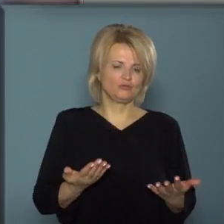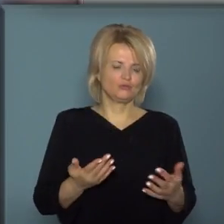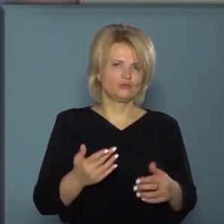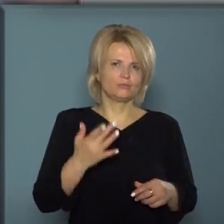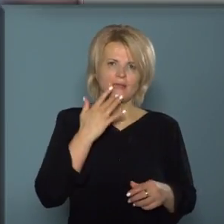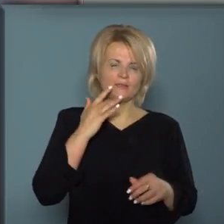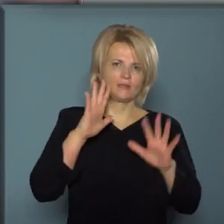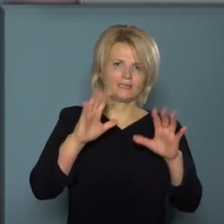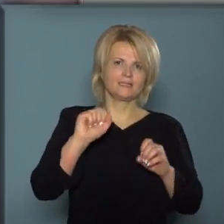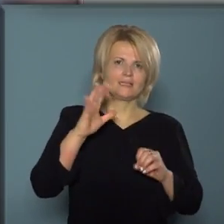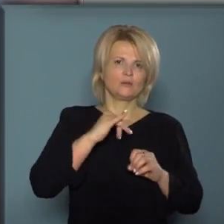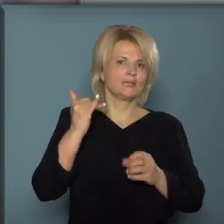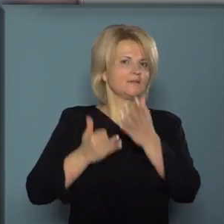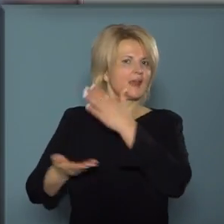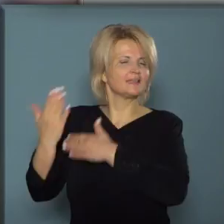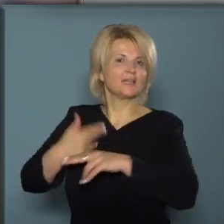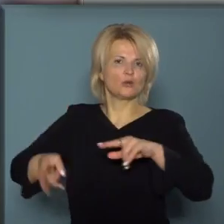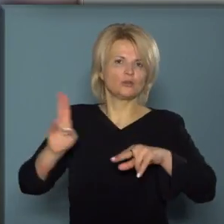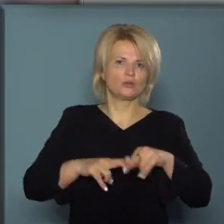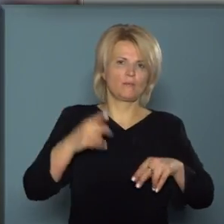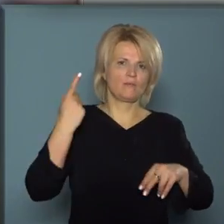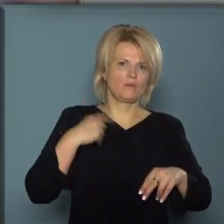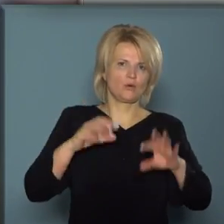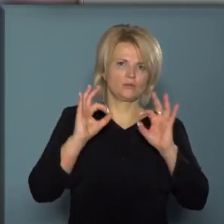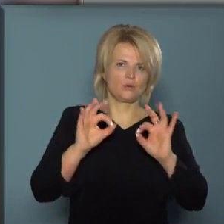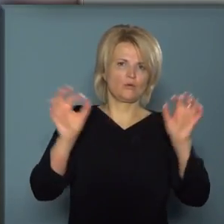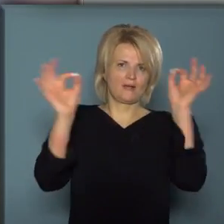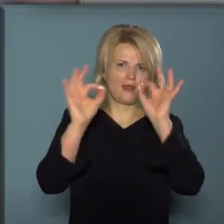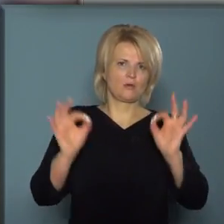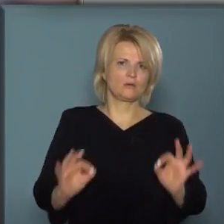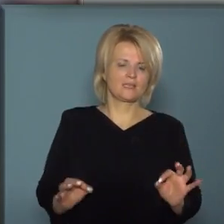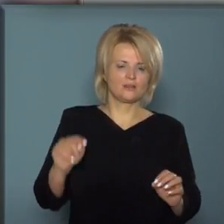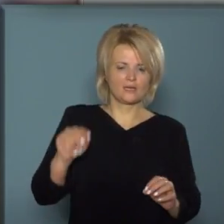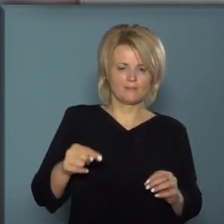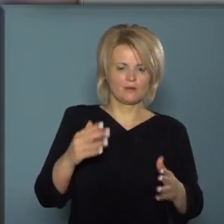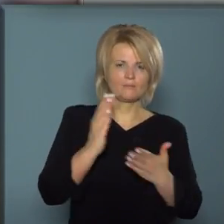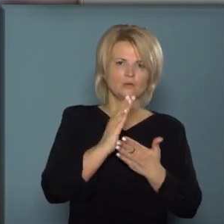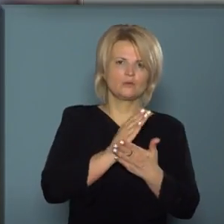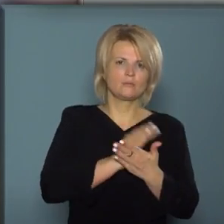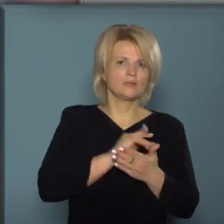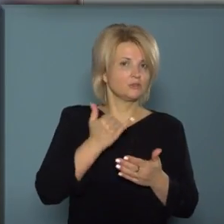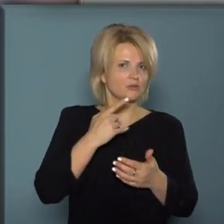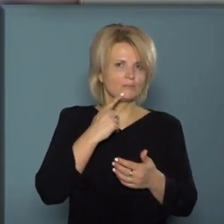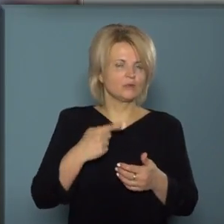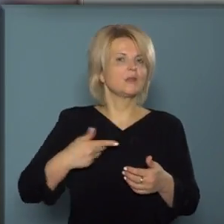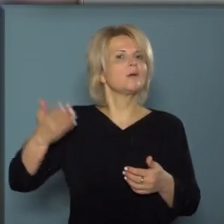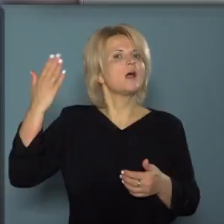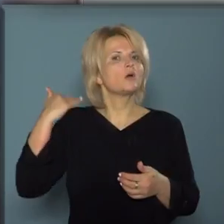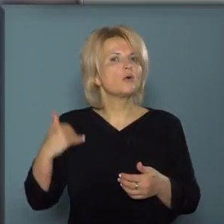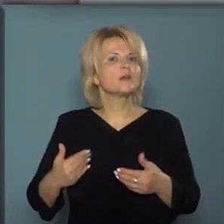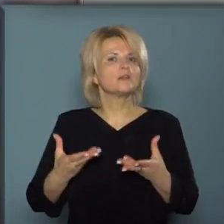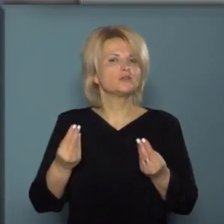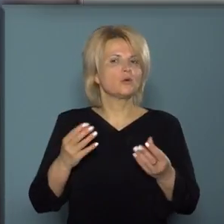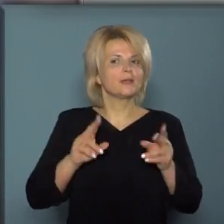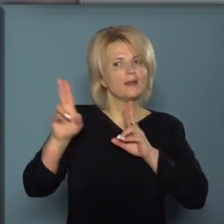mondjuk 10 vagy 15 évvel ezelőtt volt ezen a területen. Talán ebben a műsorban is említettem, hogy akkor